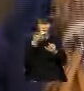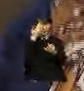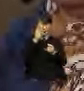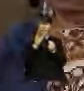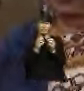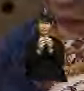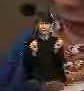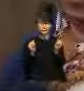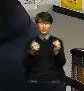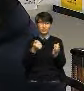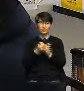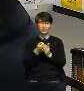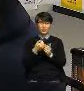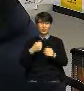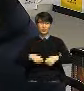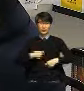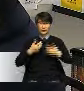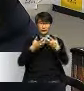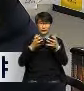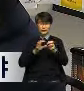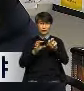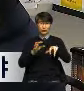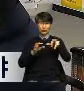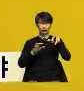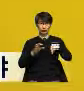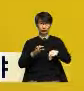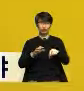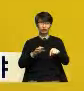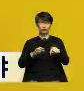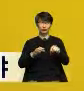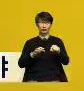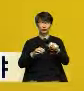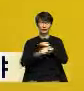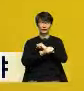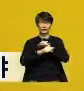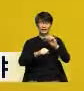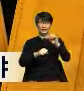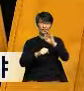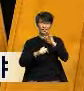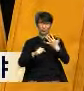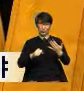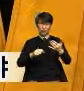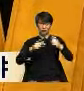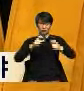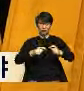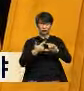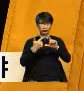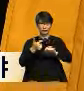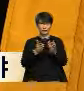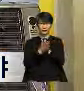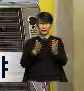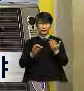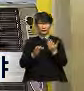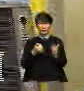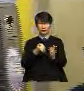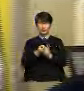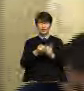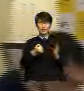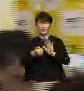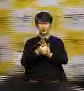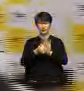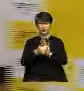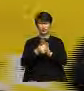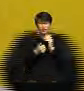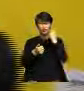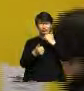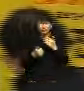있습니다. 더구나 정의당이 여주시 양평군위원회를 출범시킨 것이 지난해 6월이라는 점에서 여주시의 지지층